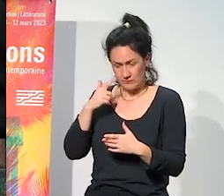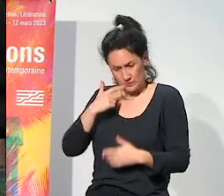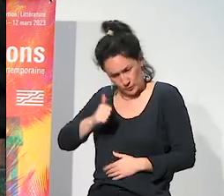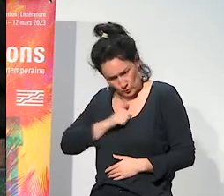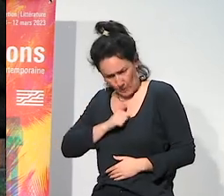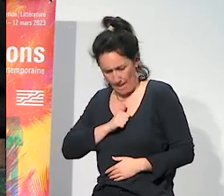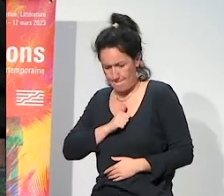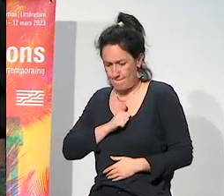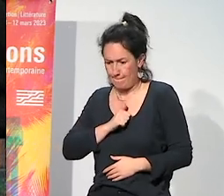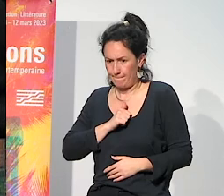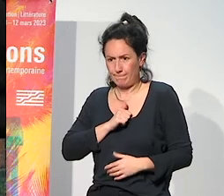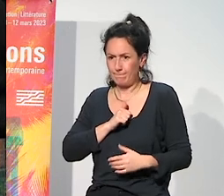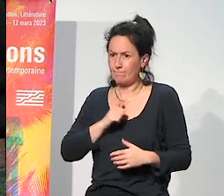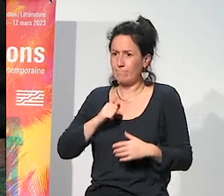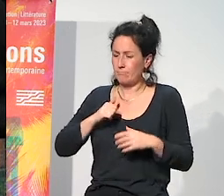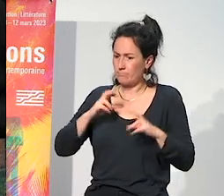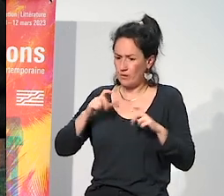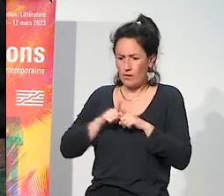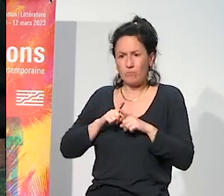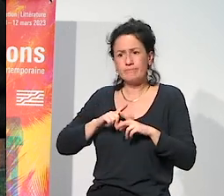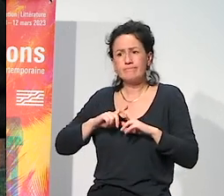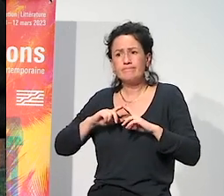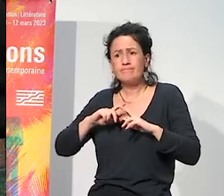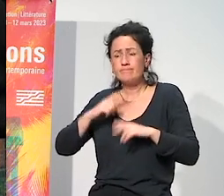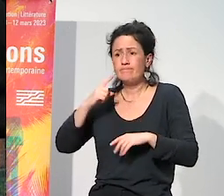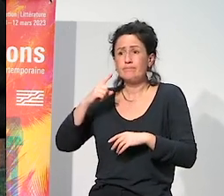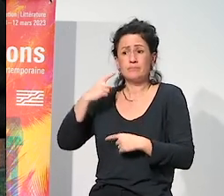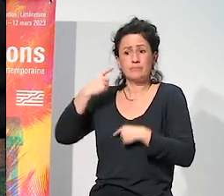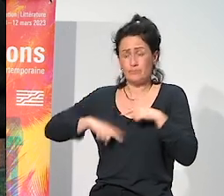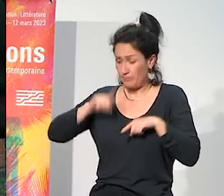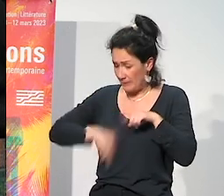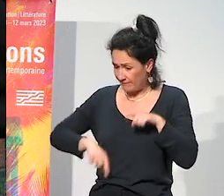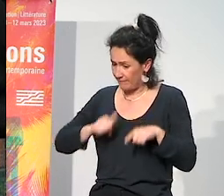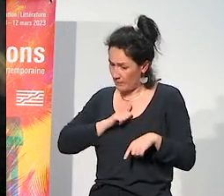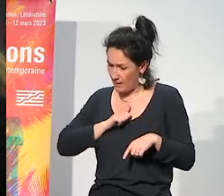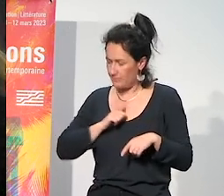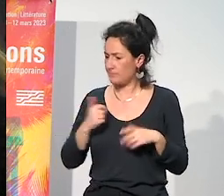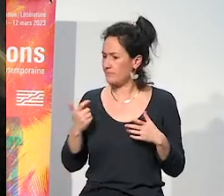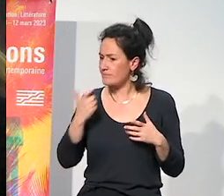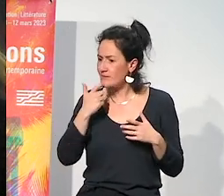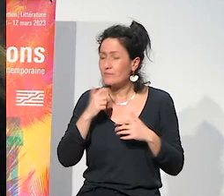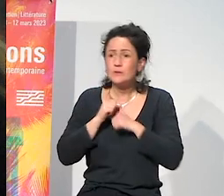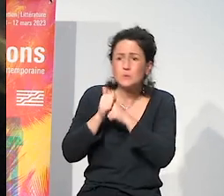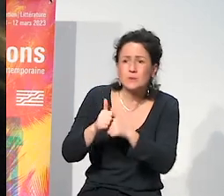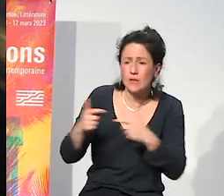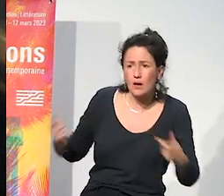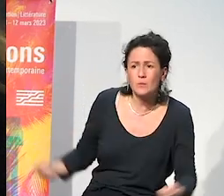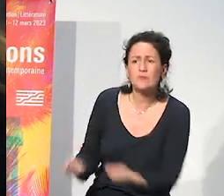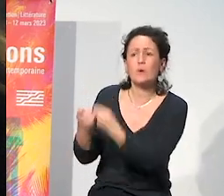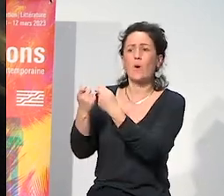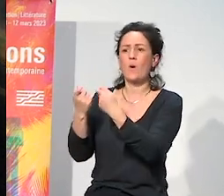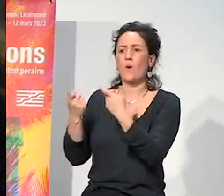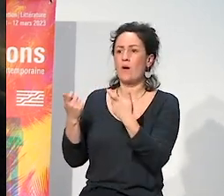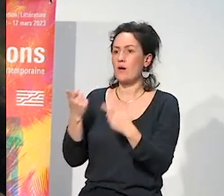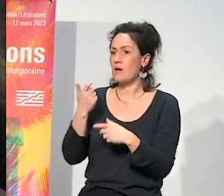Cléo, c'est là où je dis qu'il n'y a pas uniquement une sorte d'entourage. Il y a la façon dont on est élevé aussi à ne